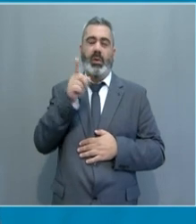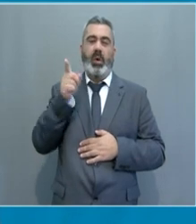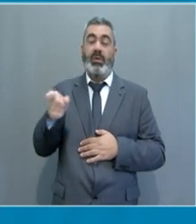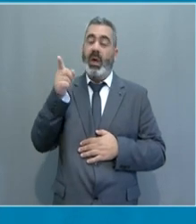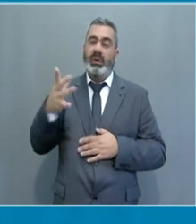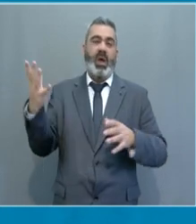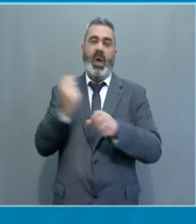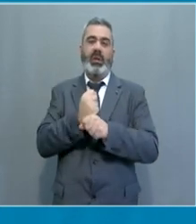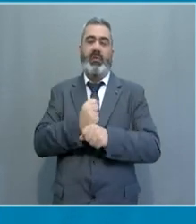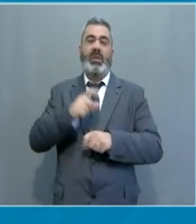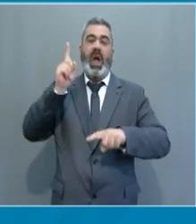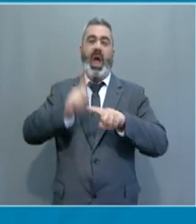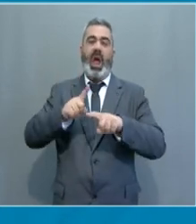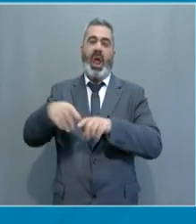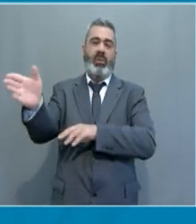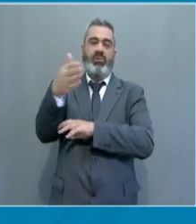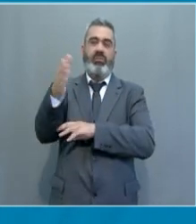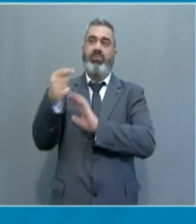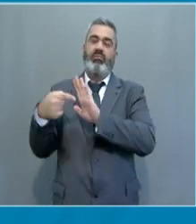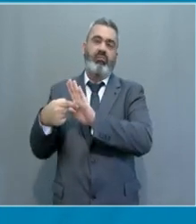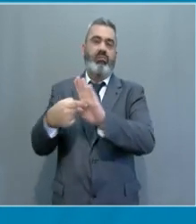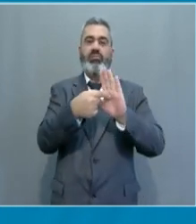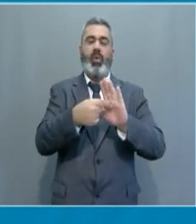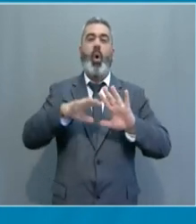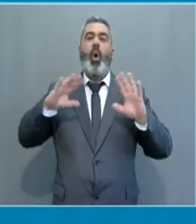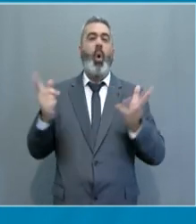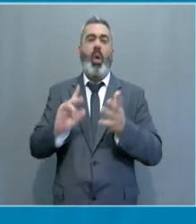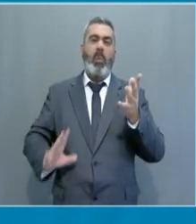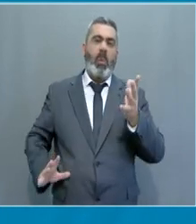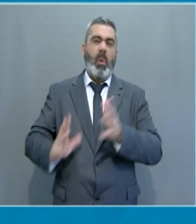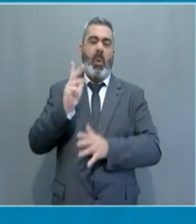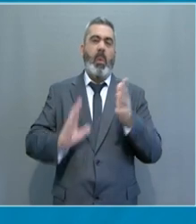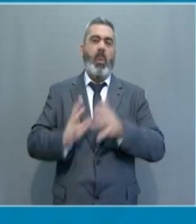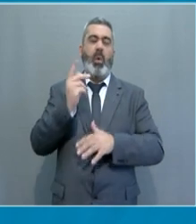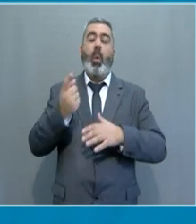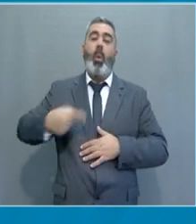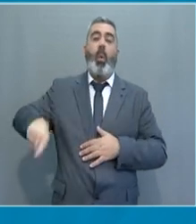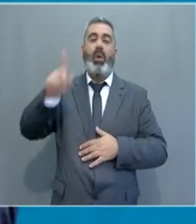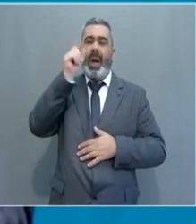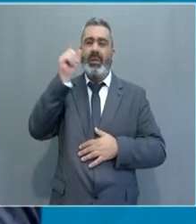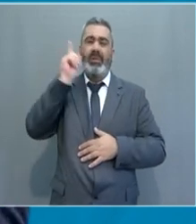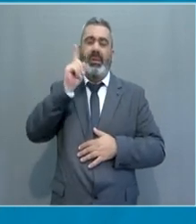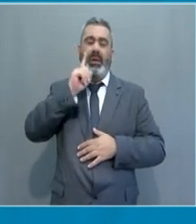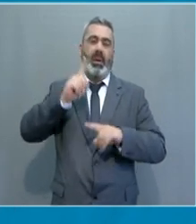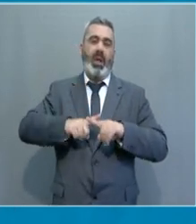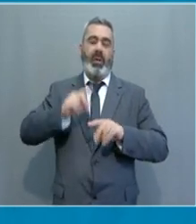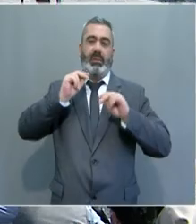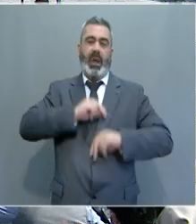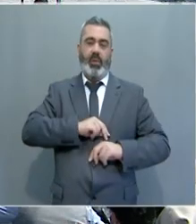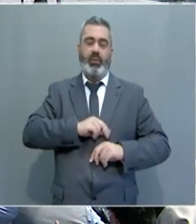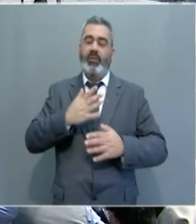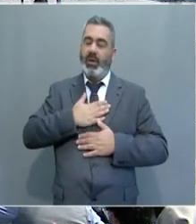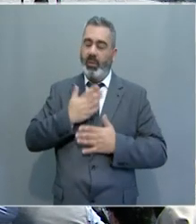τη χώρα μας κοντά σε όλες τις αντιξιότητες, σε μια τροχιά βιώσιμης ανάπτυξης για όλες τις Ελληνίδες και για όλους τους Έλληνες. Σας ευχαριστώ.